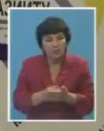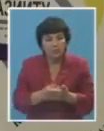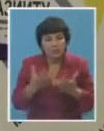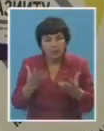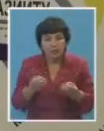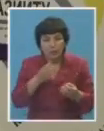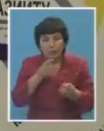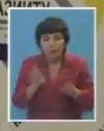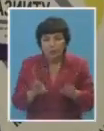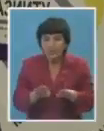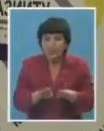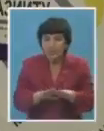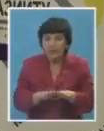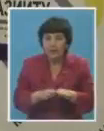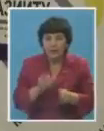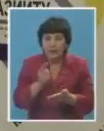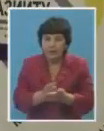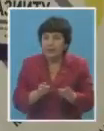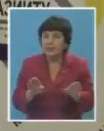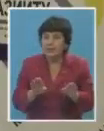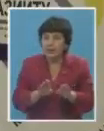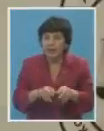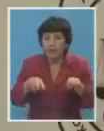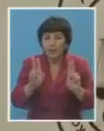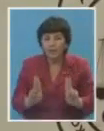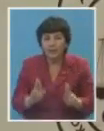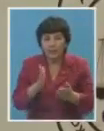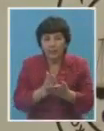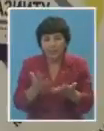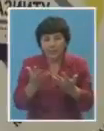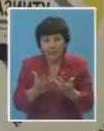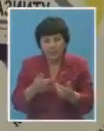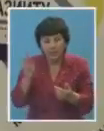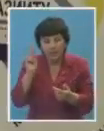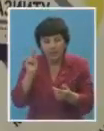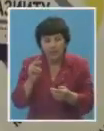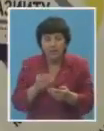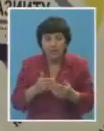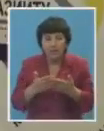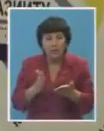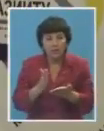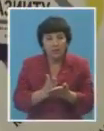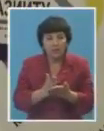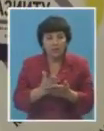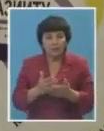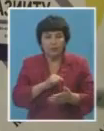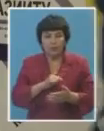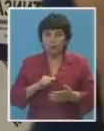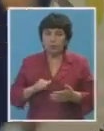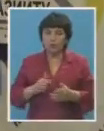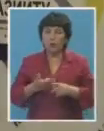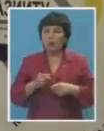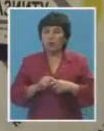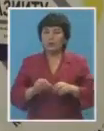қазіргі заманға сай, банағы талапқа сай мамандар бірнеше жыл қатарынан бана түлектеріміз бітіріп, өзін